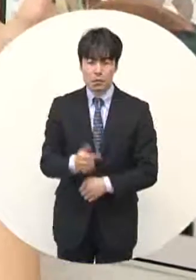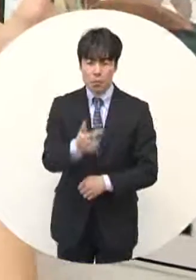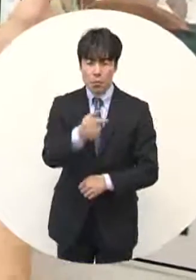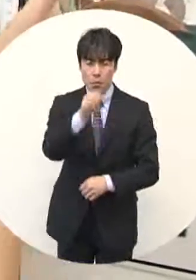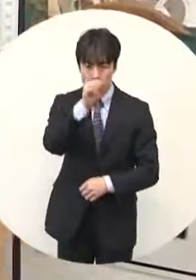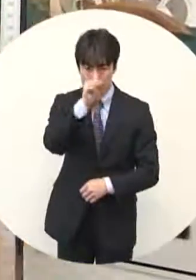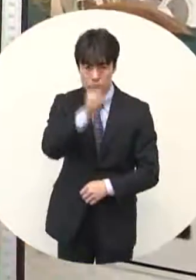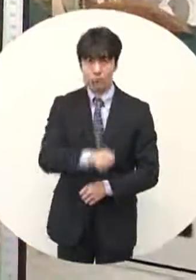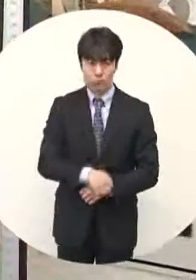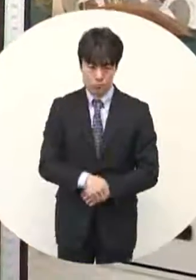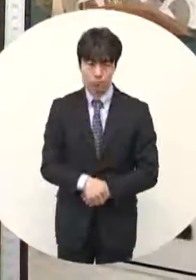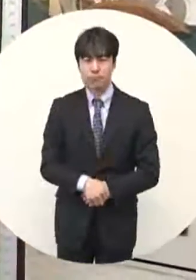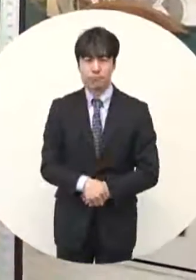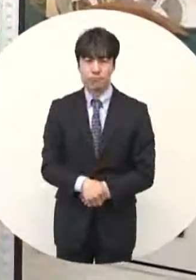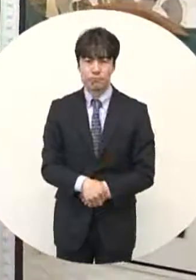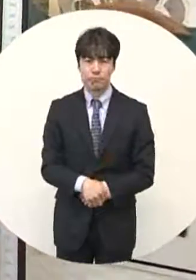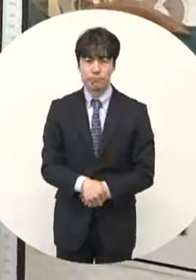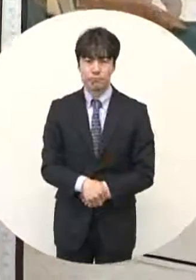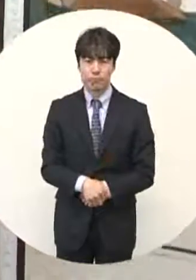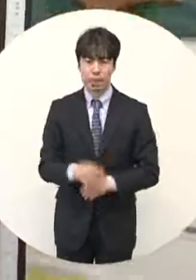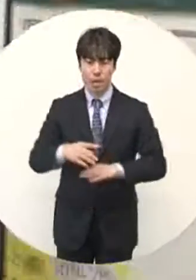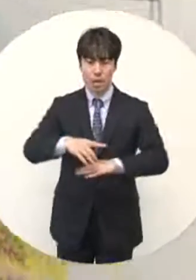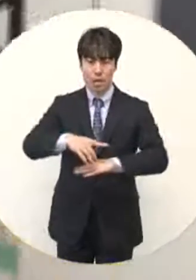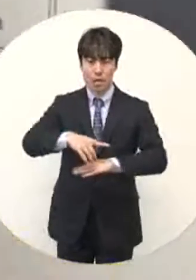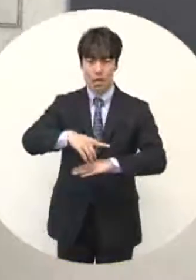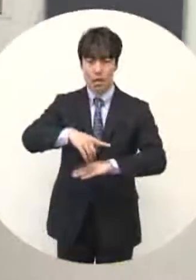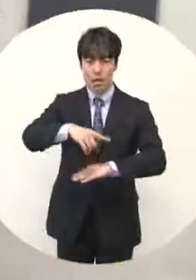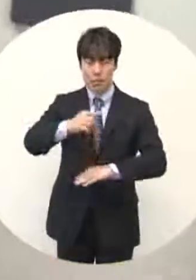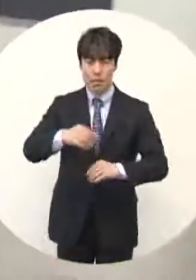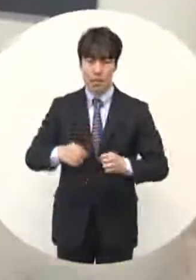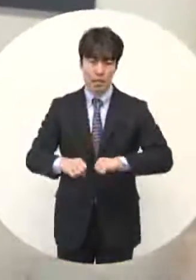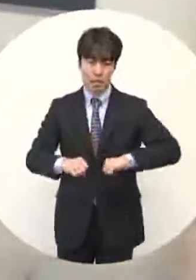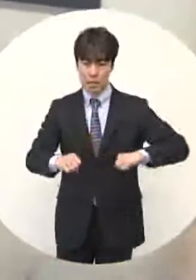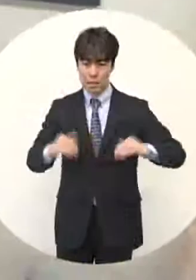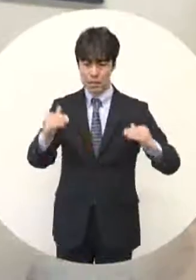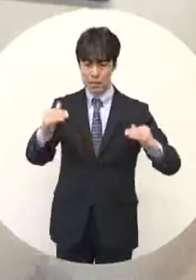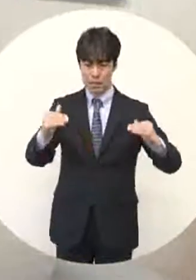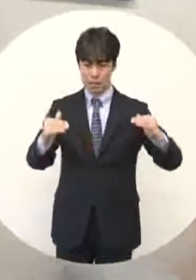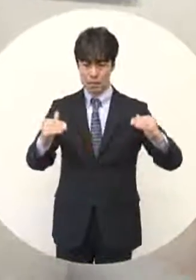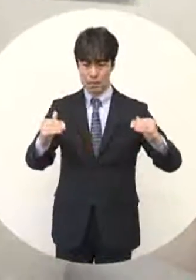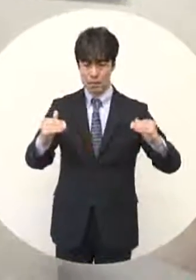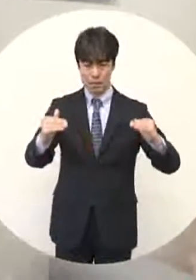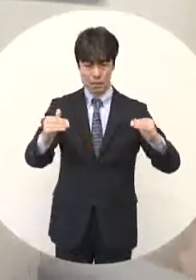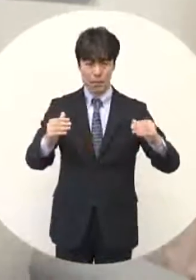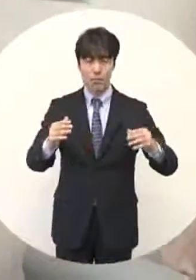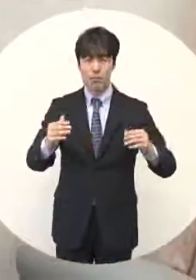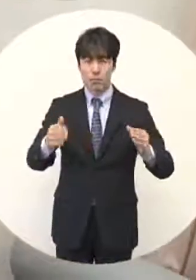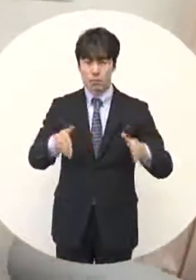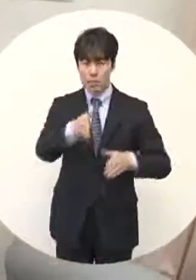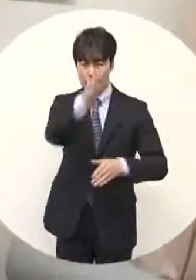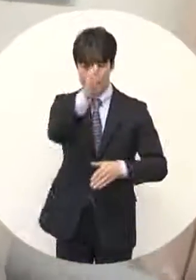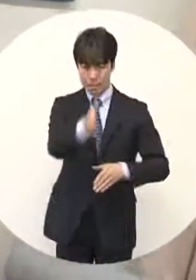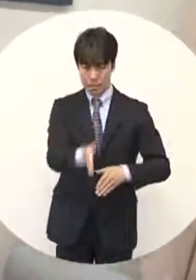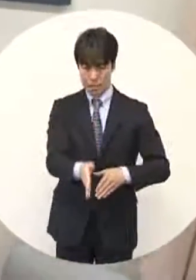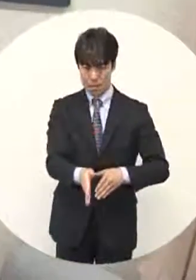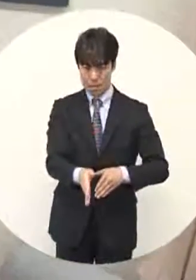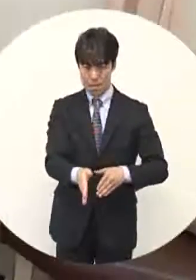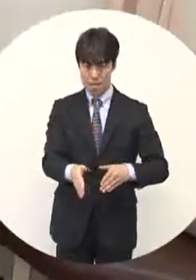いと思います。最初左側に反れてるって言ったんですけれども、はい、今ほぼ真ん中です